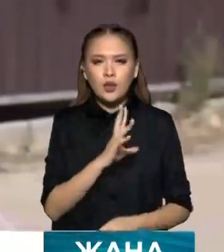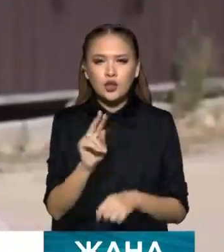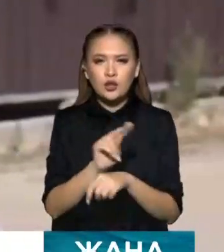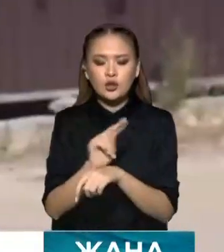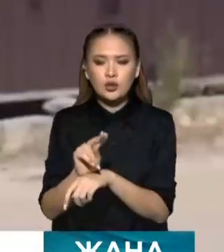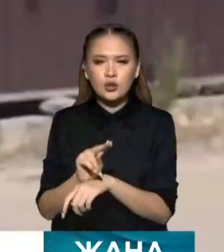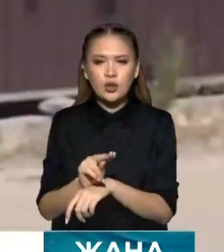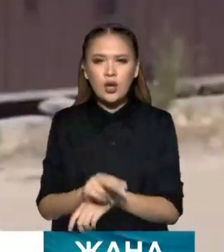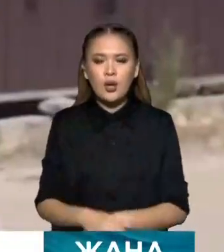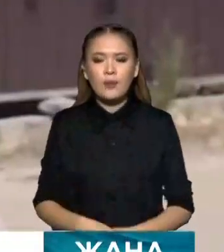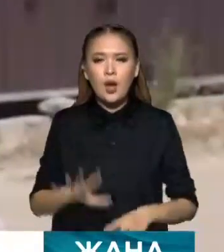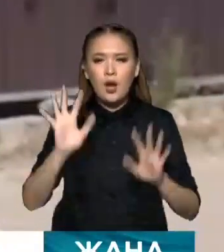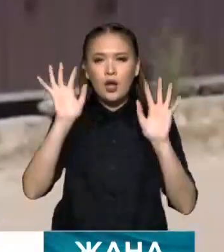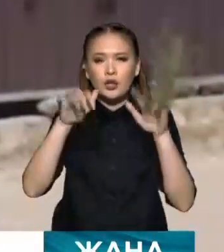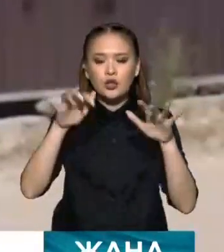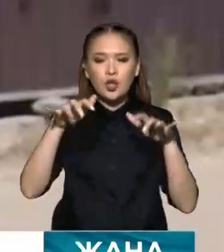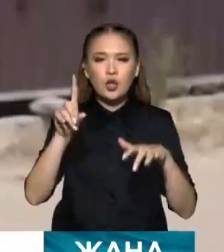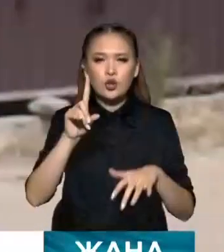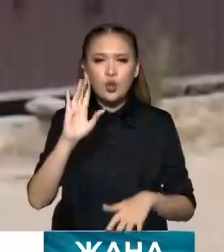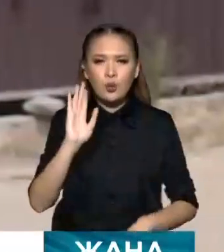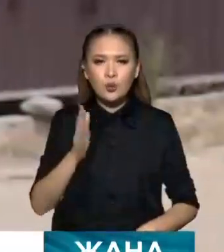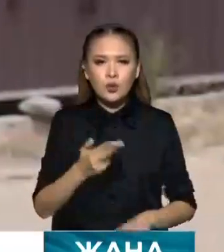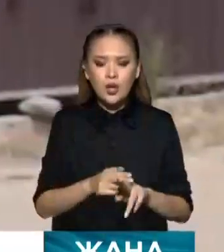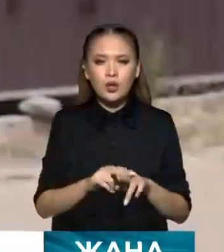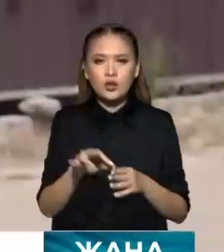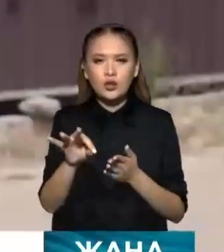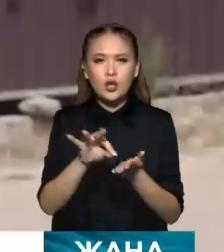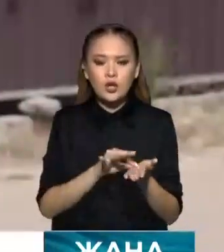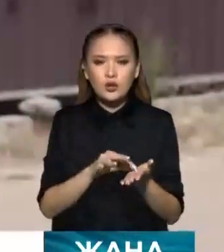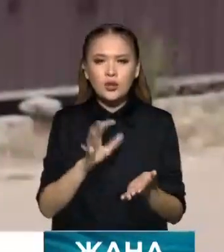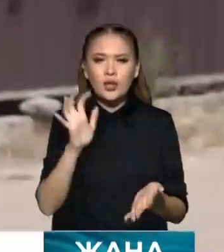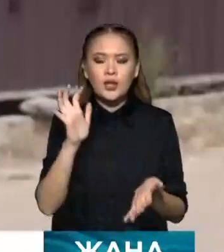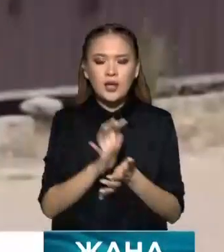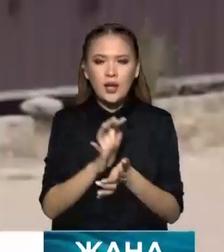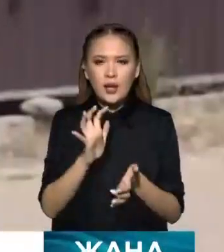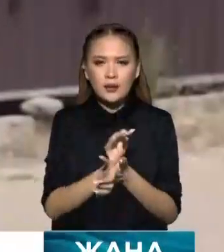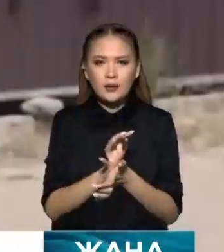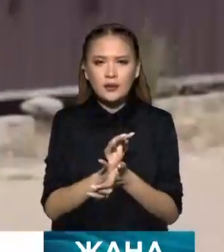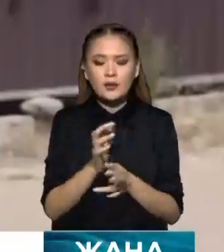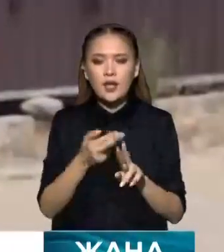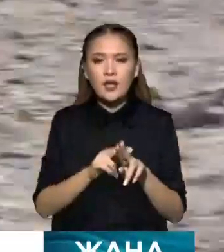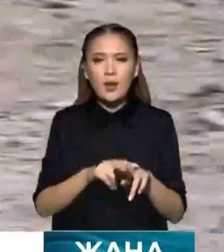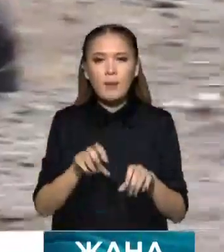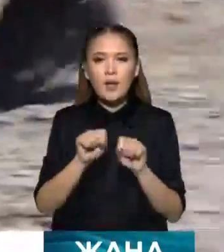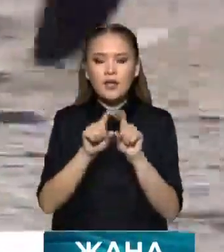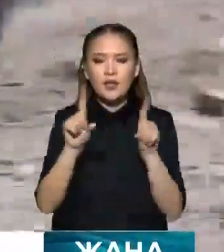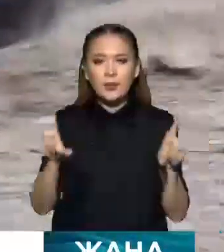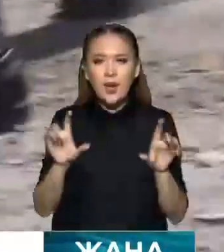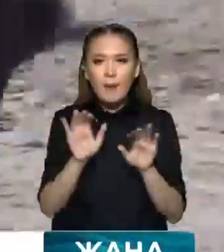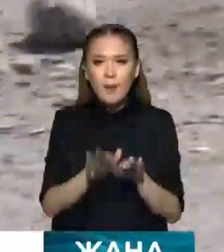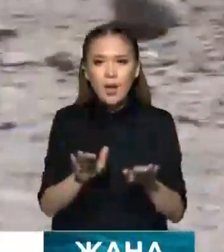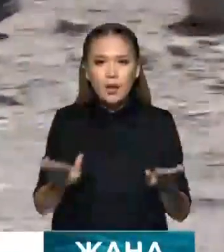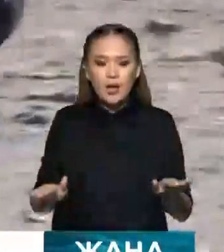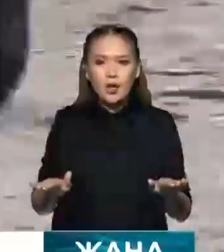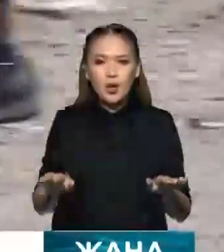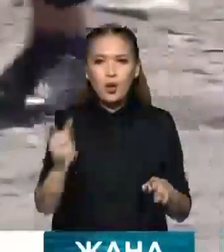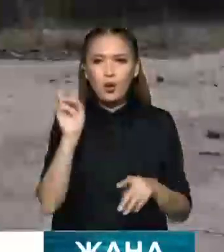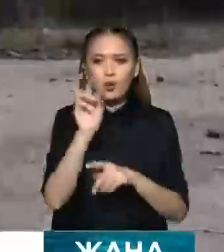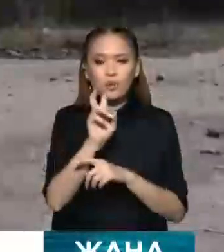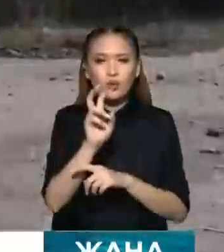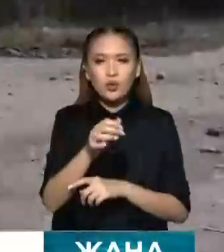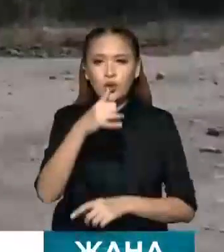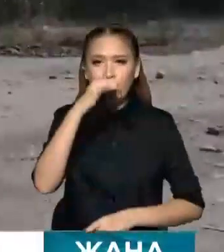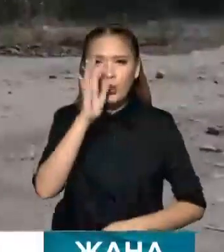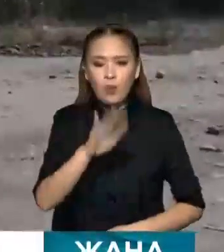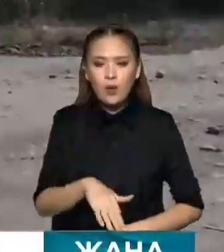болғанда бұл жерде шыны керек бір қарыс балшық болады. Мектепке дейін балдар бару мүмкін емес. Даже